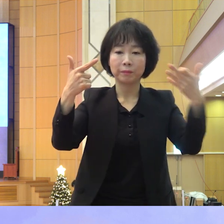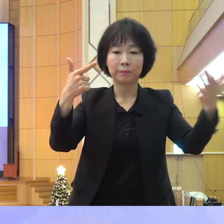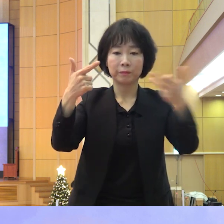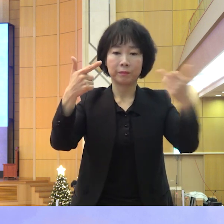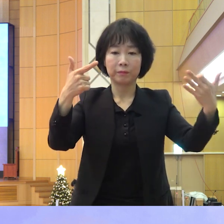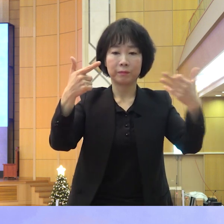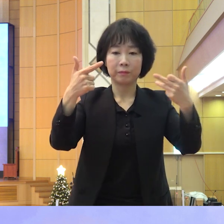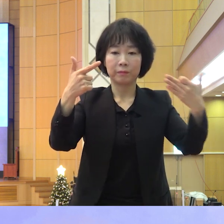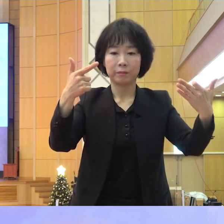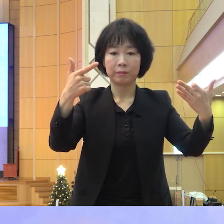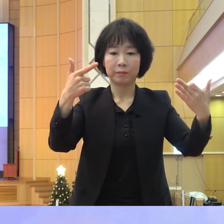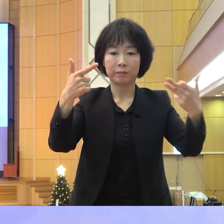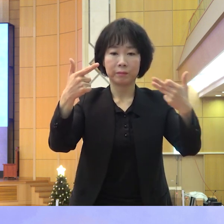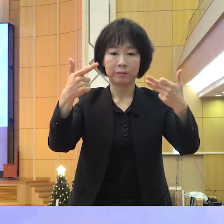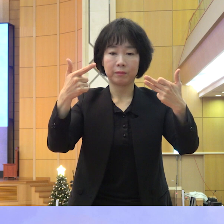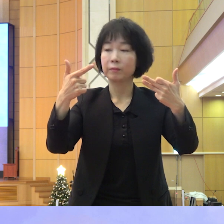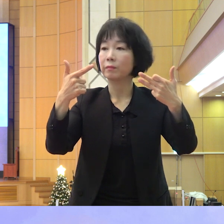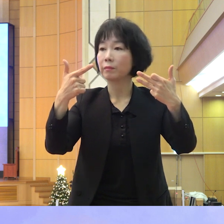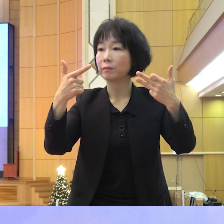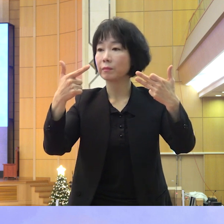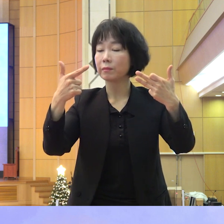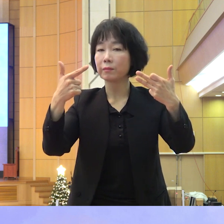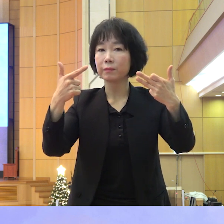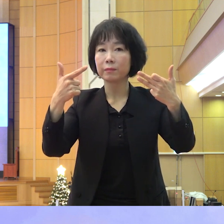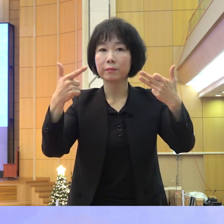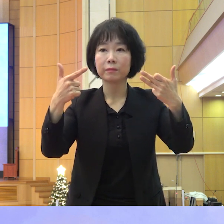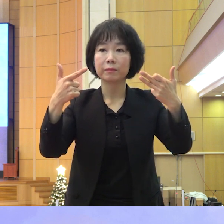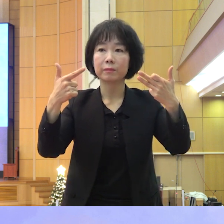19절 272페이지